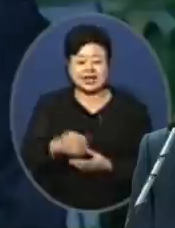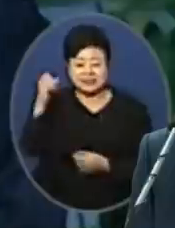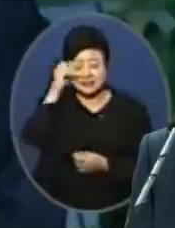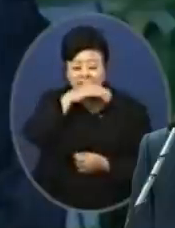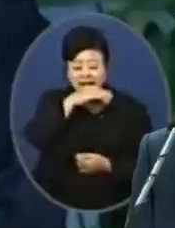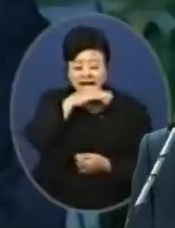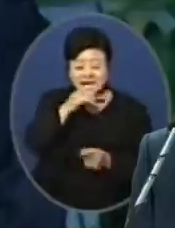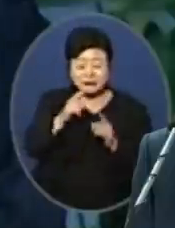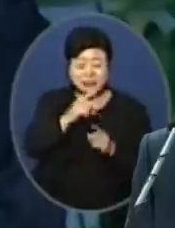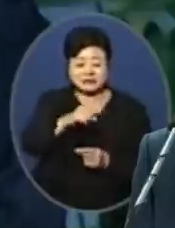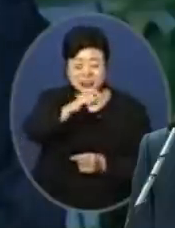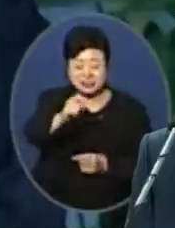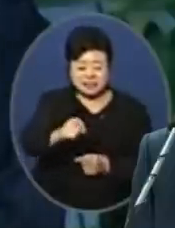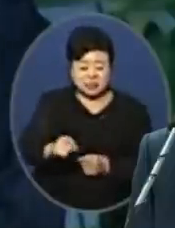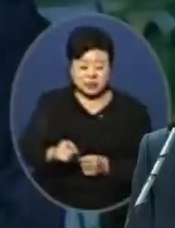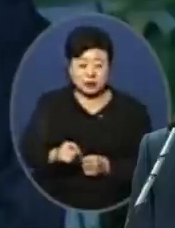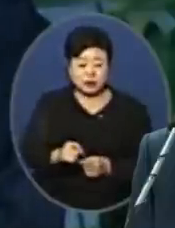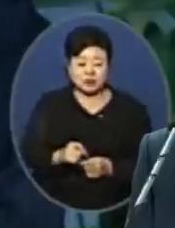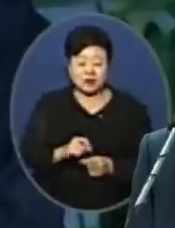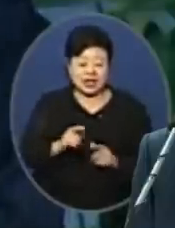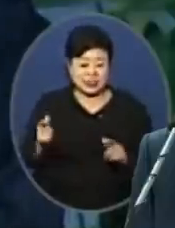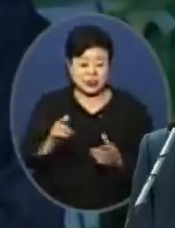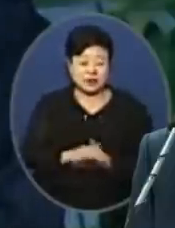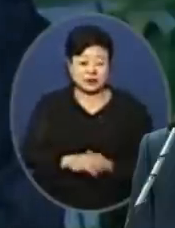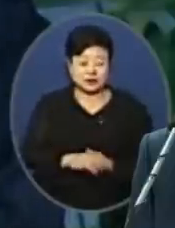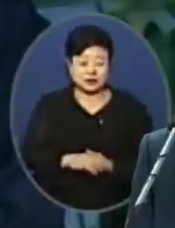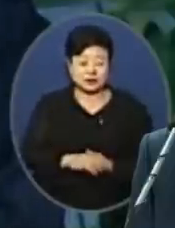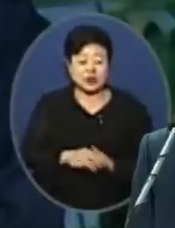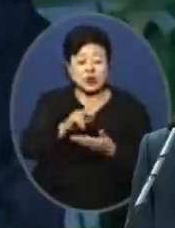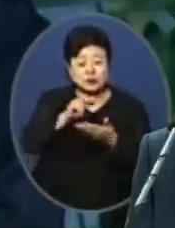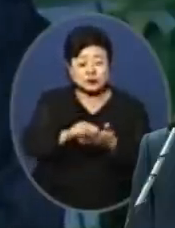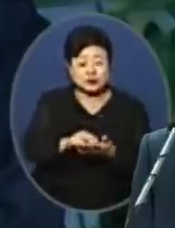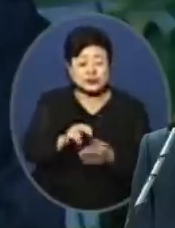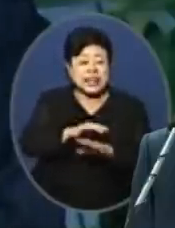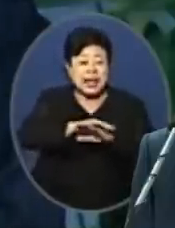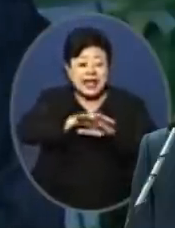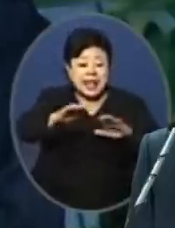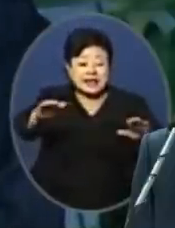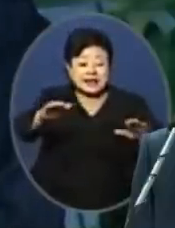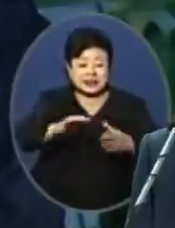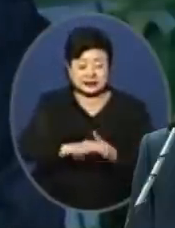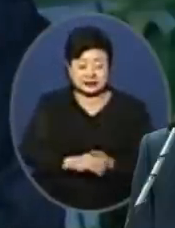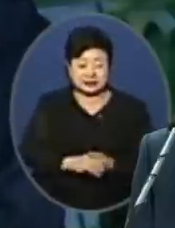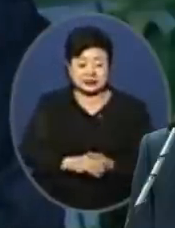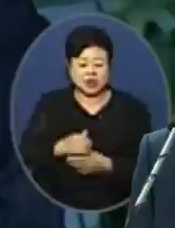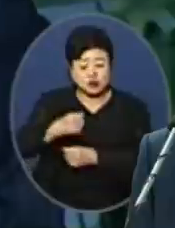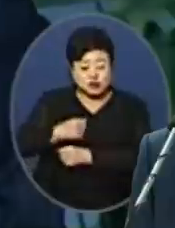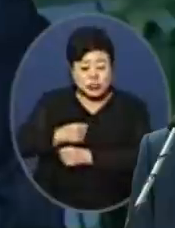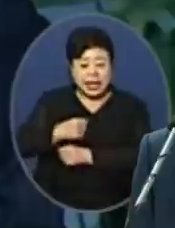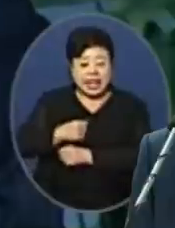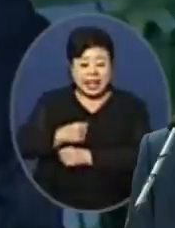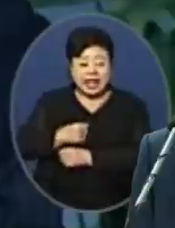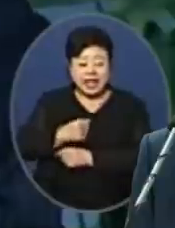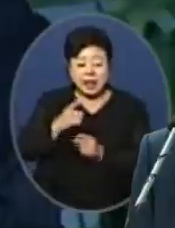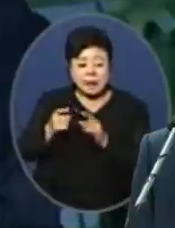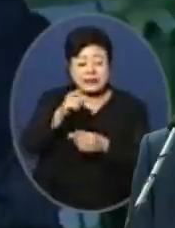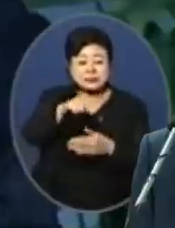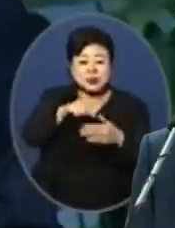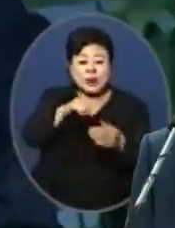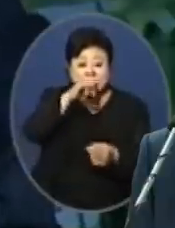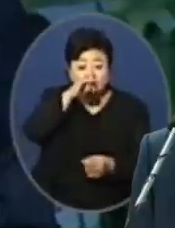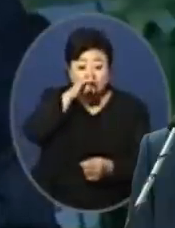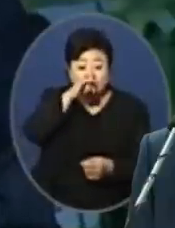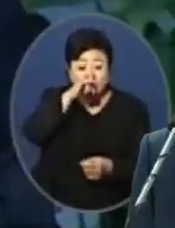그냥 성경에 기록한 대로 내놓지 마십시오. 여러분 문제를 해결하는 대군대가 이 말씀 속에